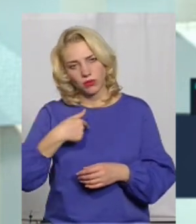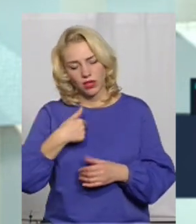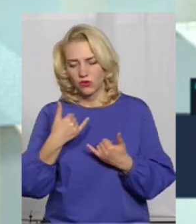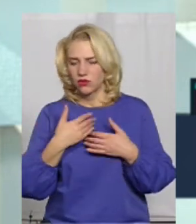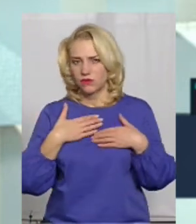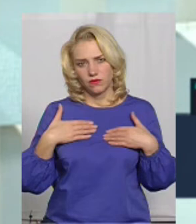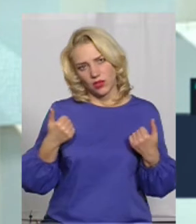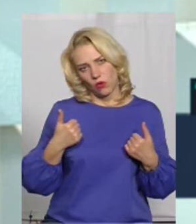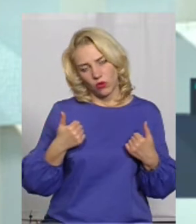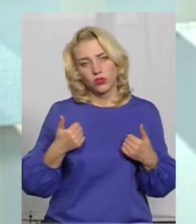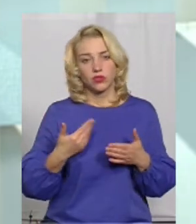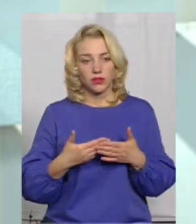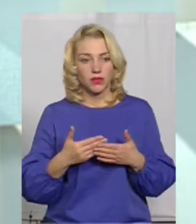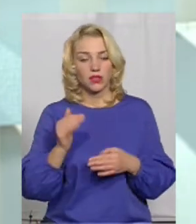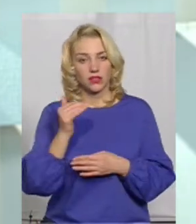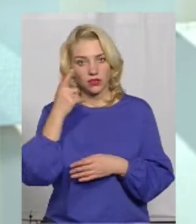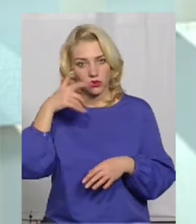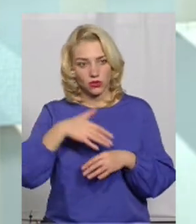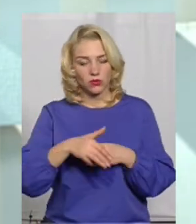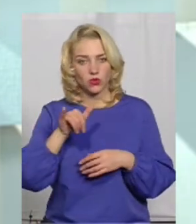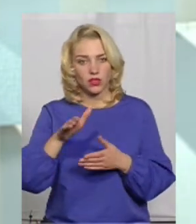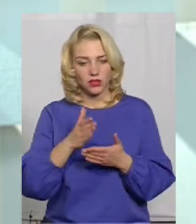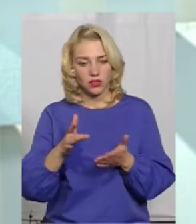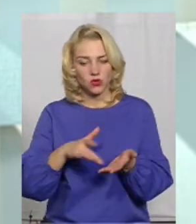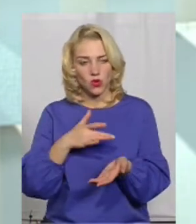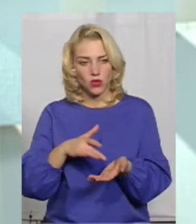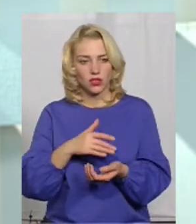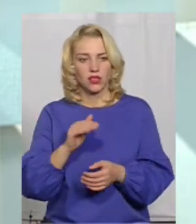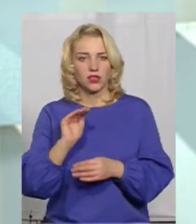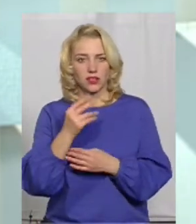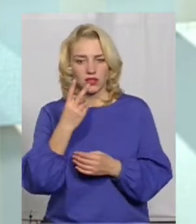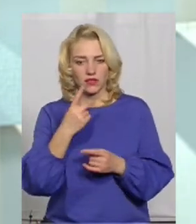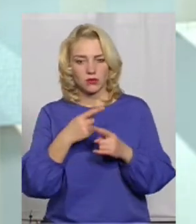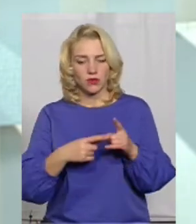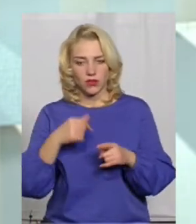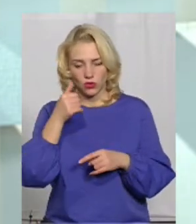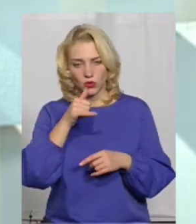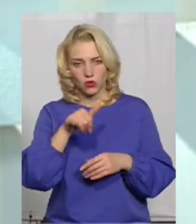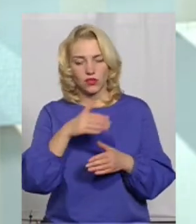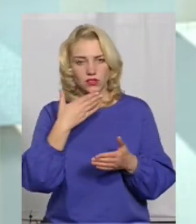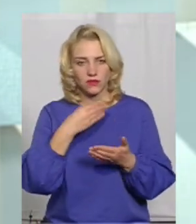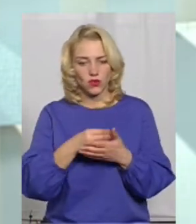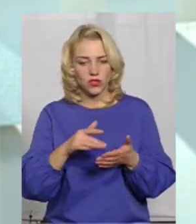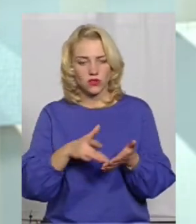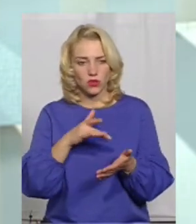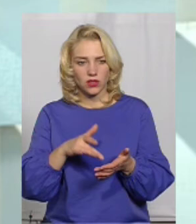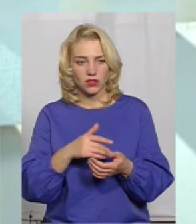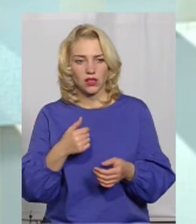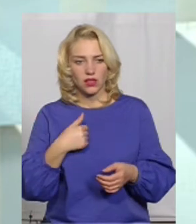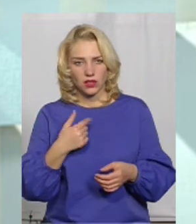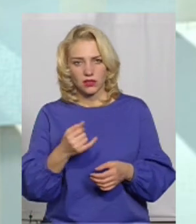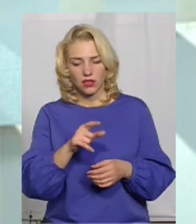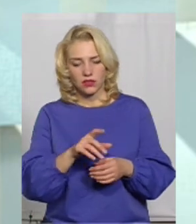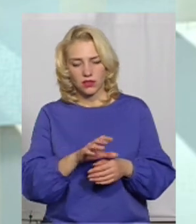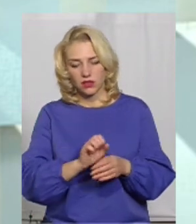зараз я не хочу. Вона розуміє, що в неї є сторінка. Дитині 2,5 роки, але вона знає, що в неї є своя сторінка. Я кажу, я зараз закину